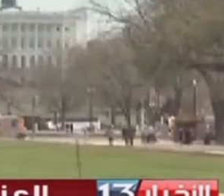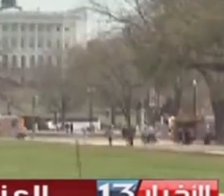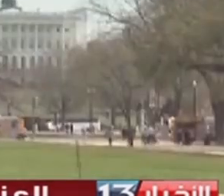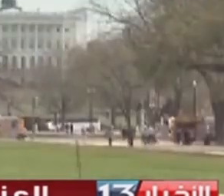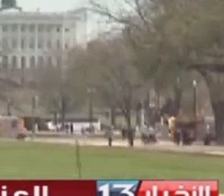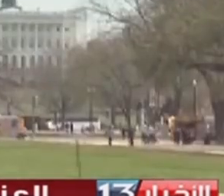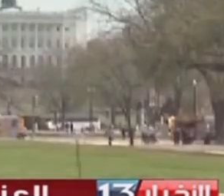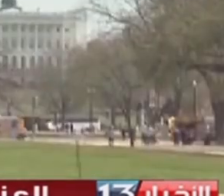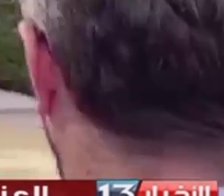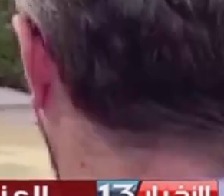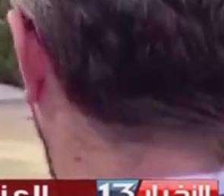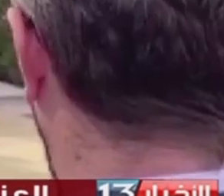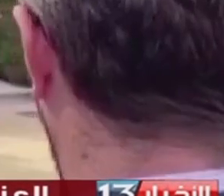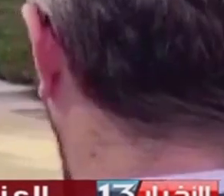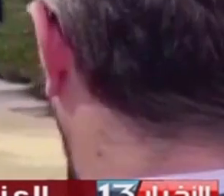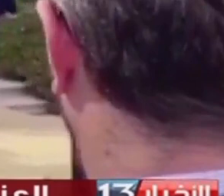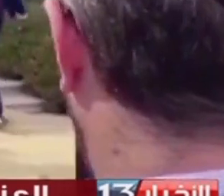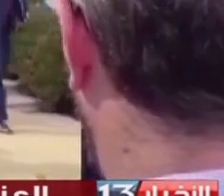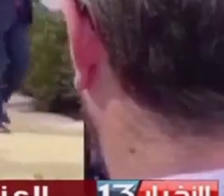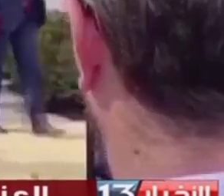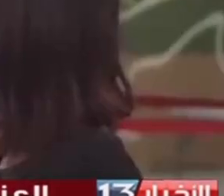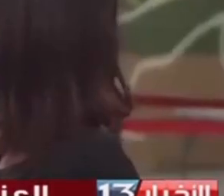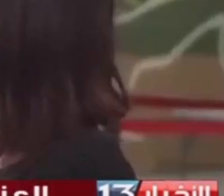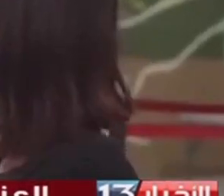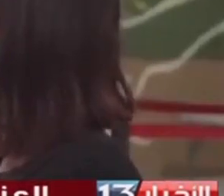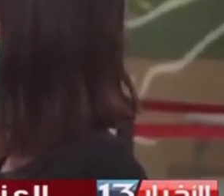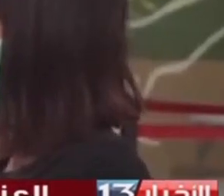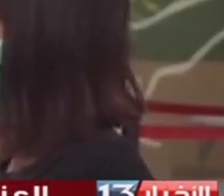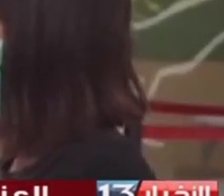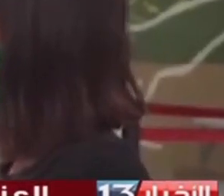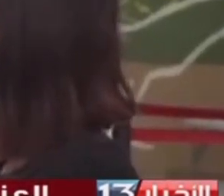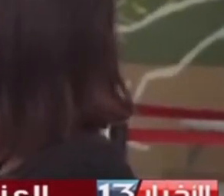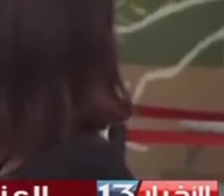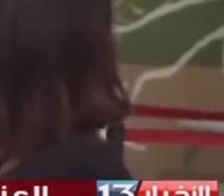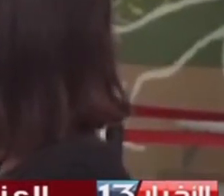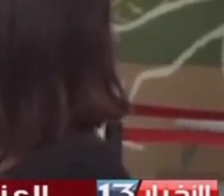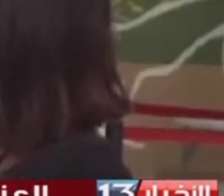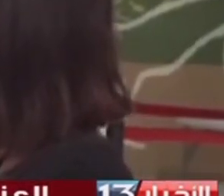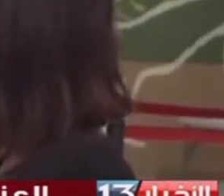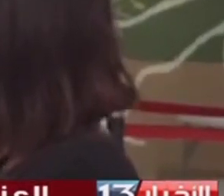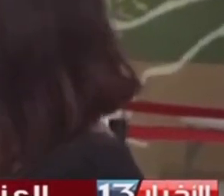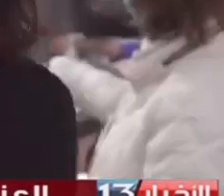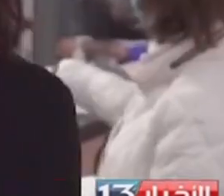وتواصل الازمه الديبلوماسيه الحاده بين واشنطن وبكين بشان مصدر الفيروس